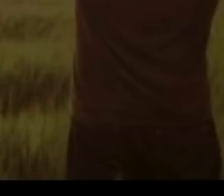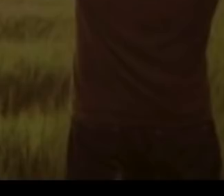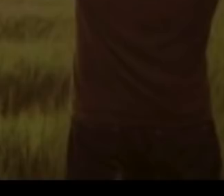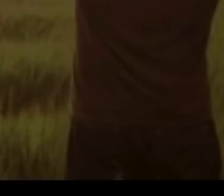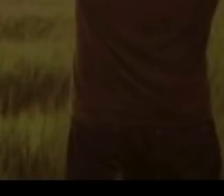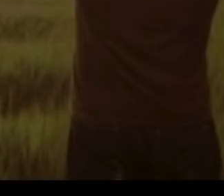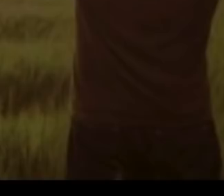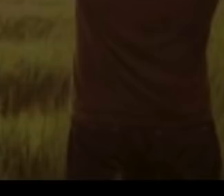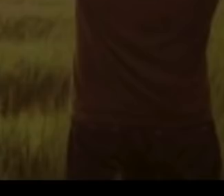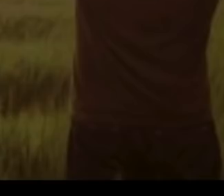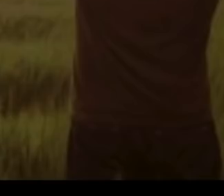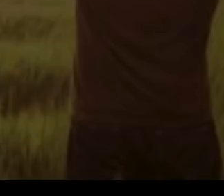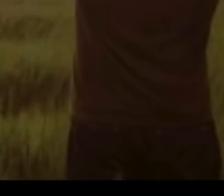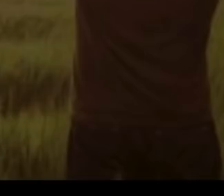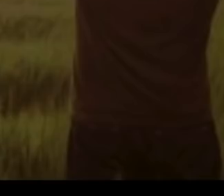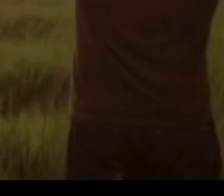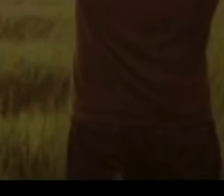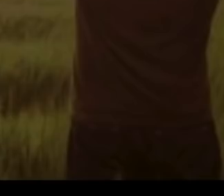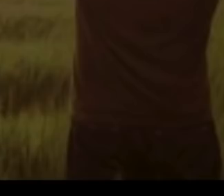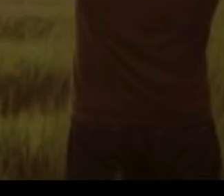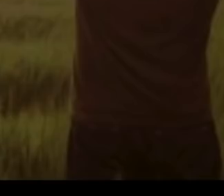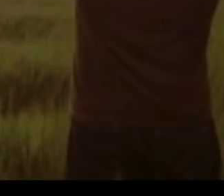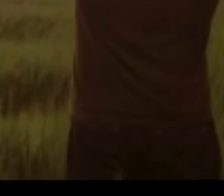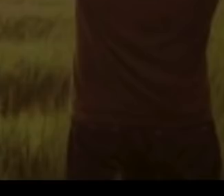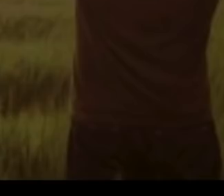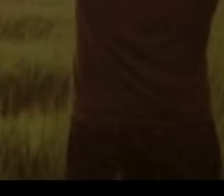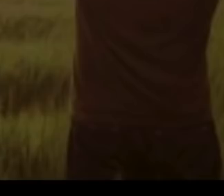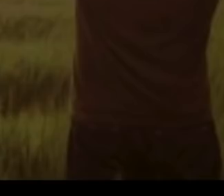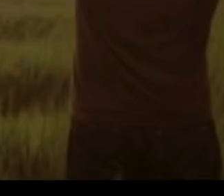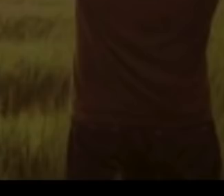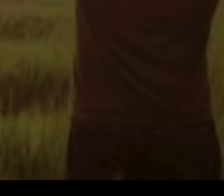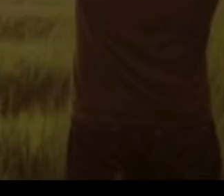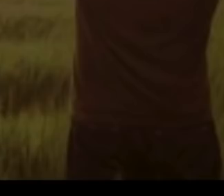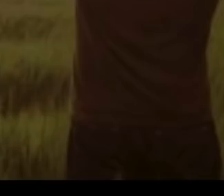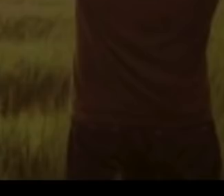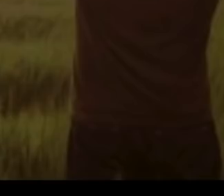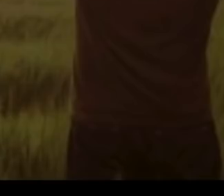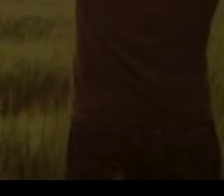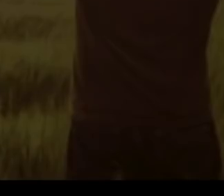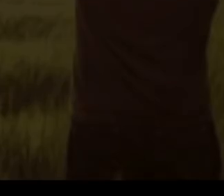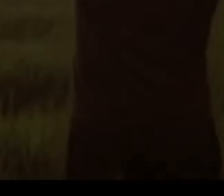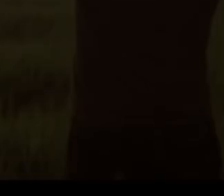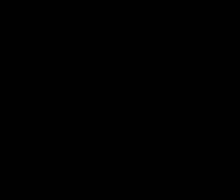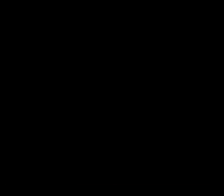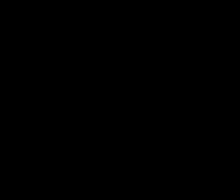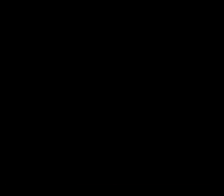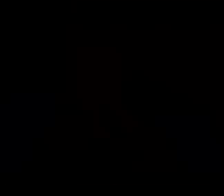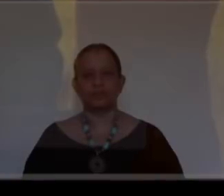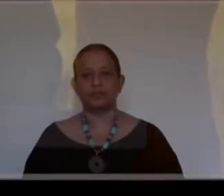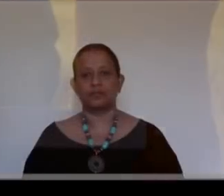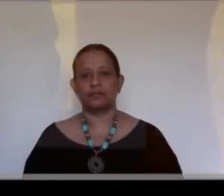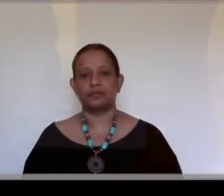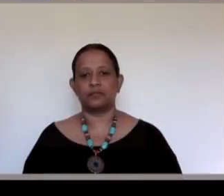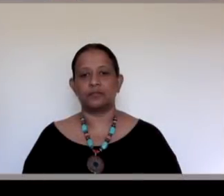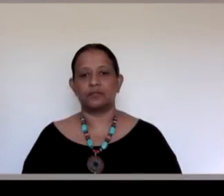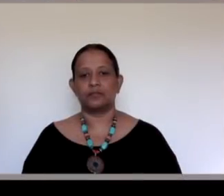විපාකය මහත්ය. නුඹලාට පළමුවෙන් සිටි අනාගත වත්රුවරුන්ටත් ඔහු එලෙසම පීඩා කළෝය.